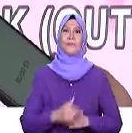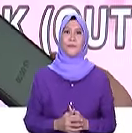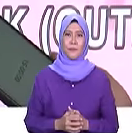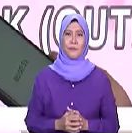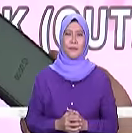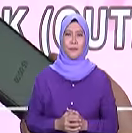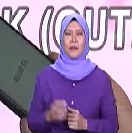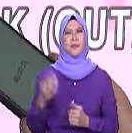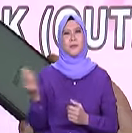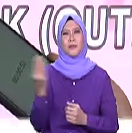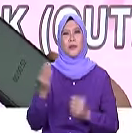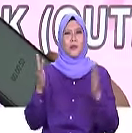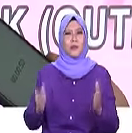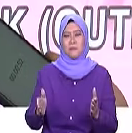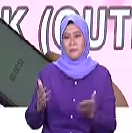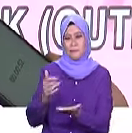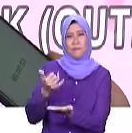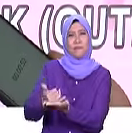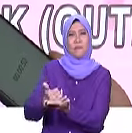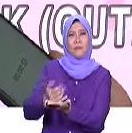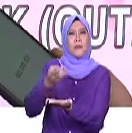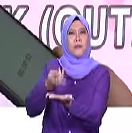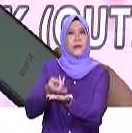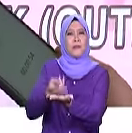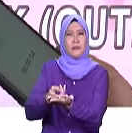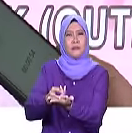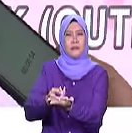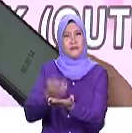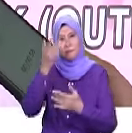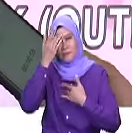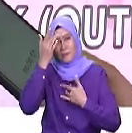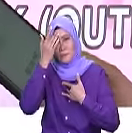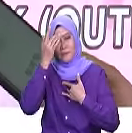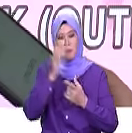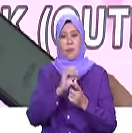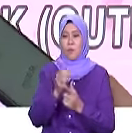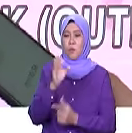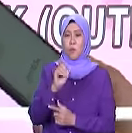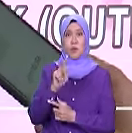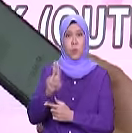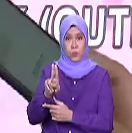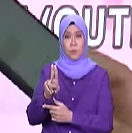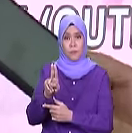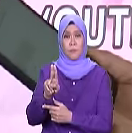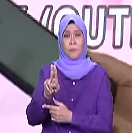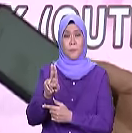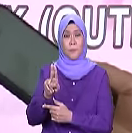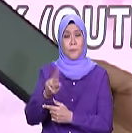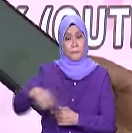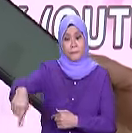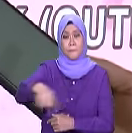tak larat nak bangun, bedridden ataupun OKU lah, orang kurang upaya, ataupun yang terlantar lah, yang tu